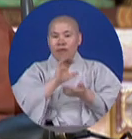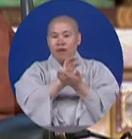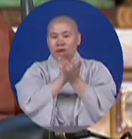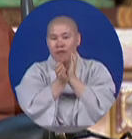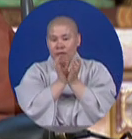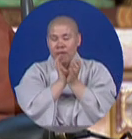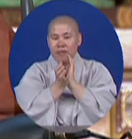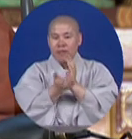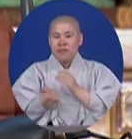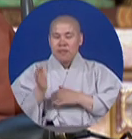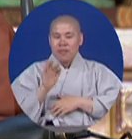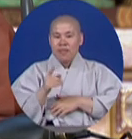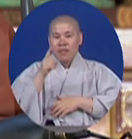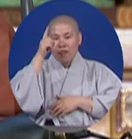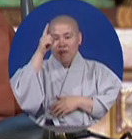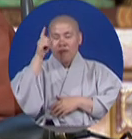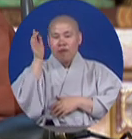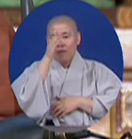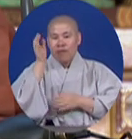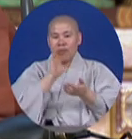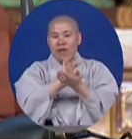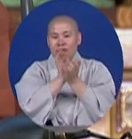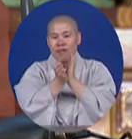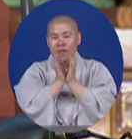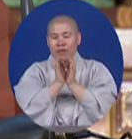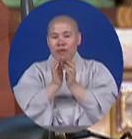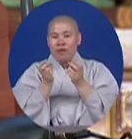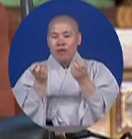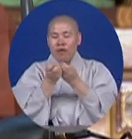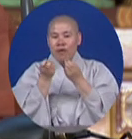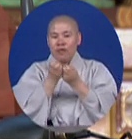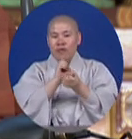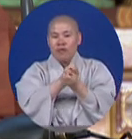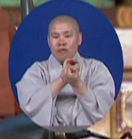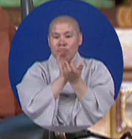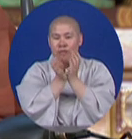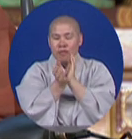그런데 그 허공꽃이 어떻게 해서 폈는가?